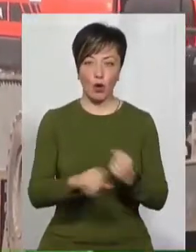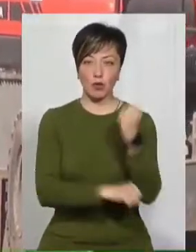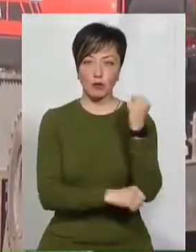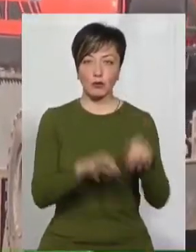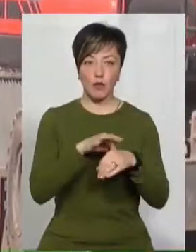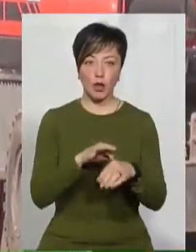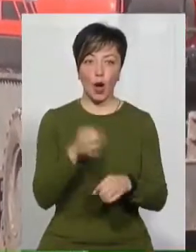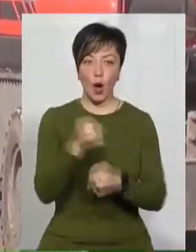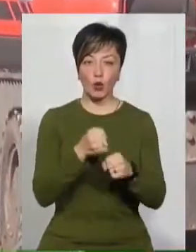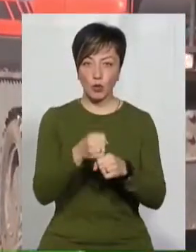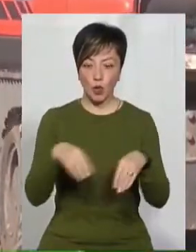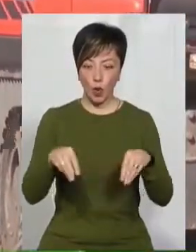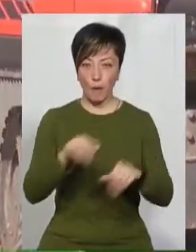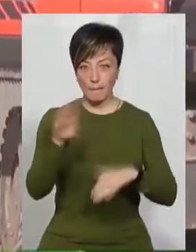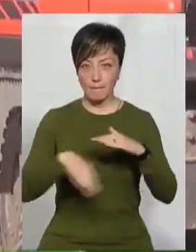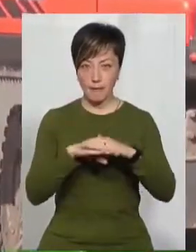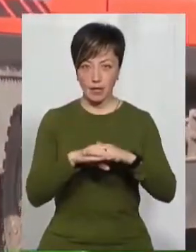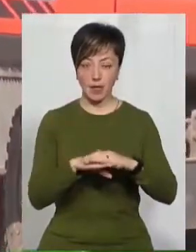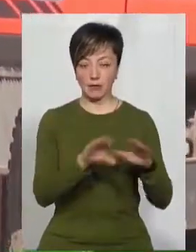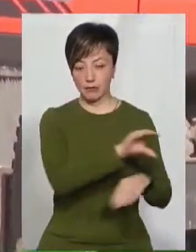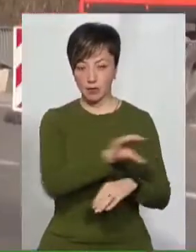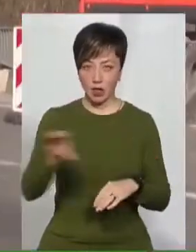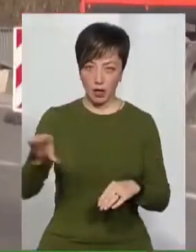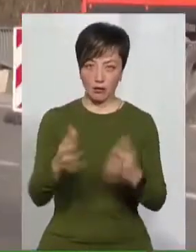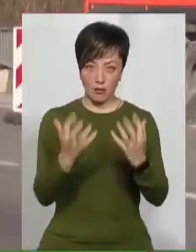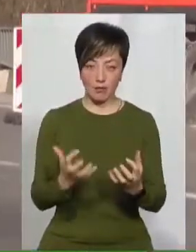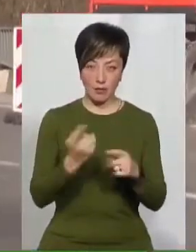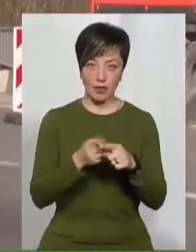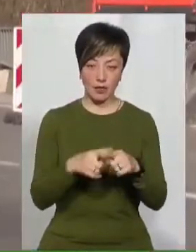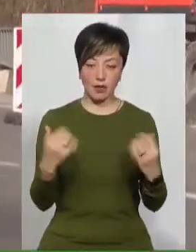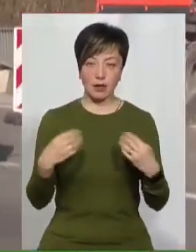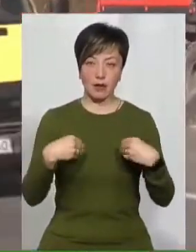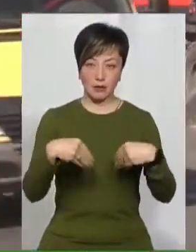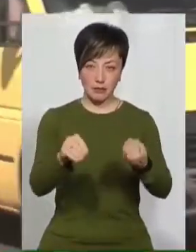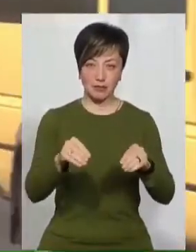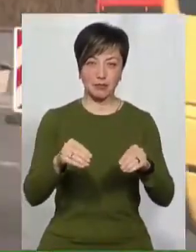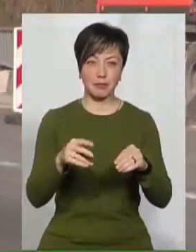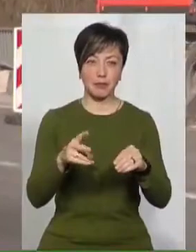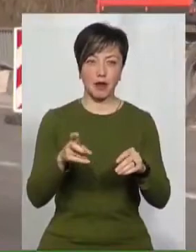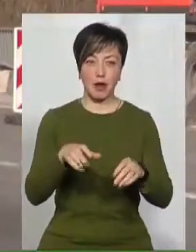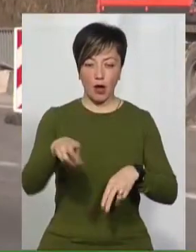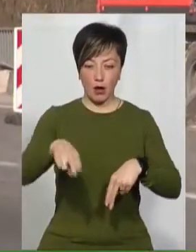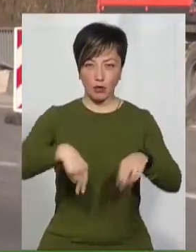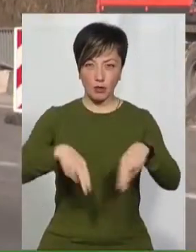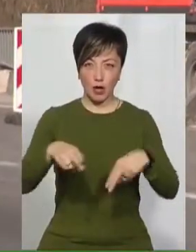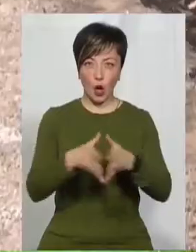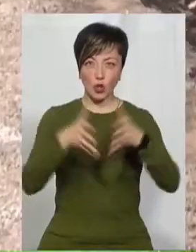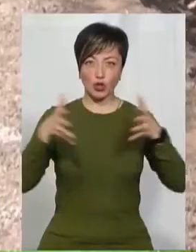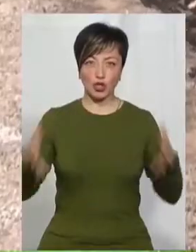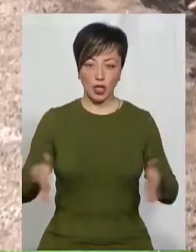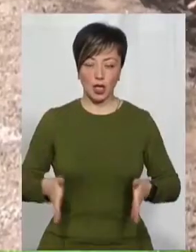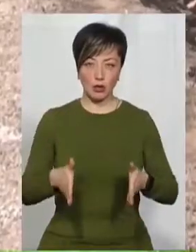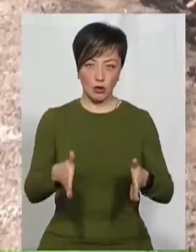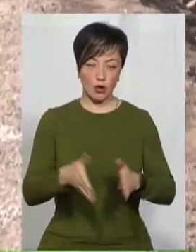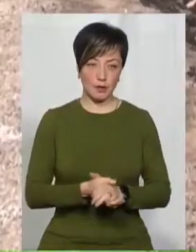проводять розробку ґрунту під облаштування дренуючого шару та відсипають суміш для облаштування зупинкових смуг і розширення проїжджої частини, каже виконроб